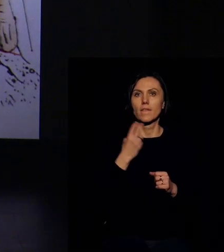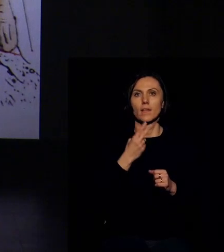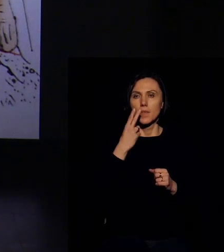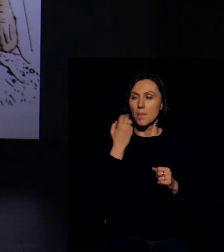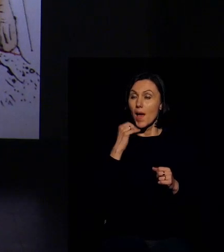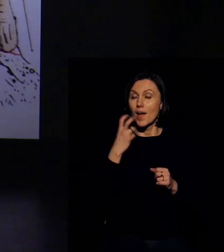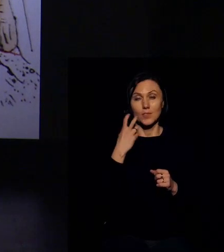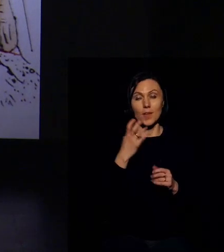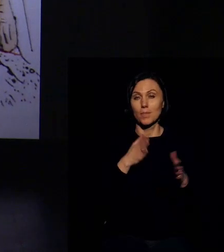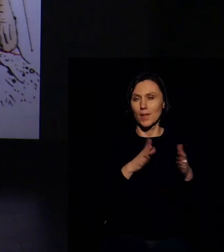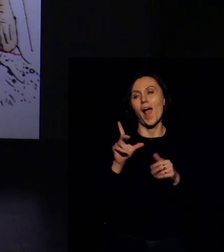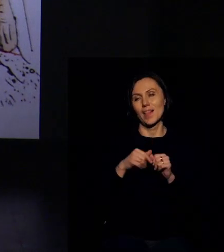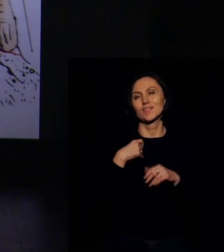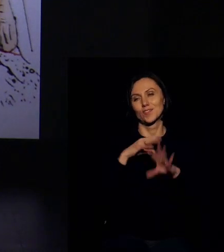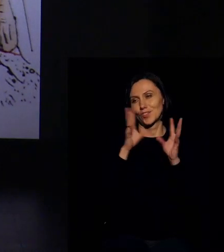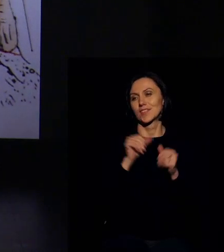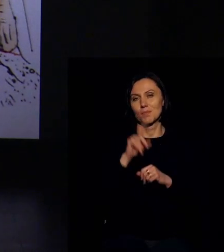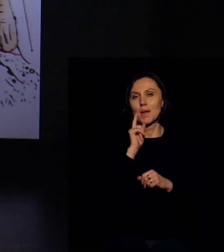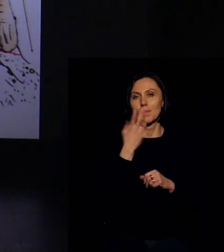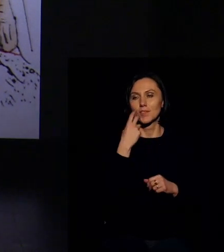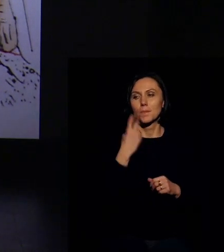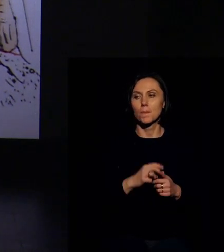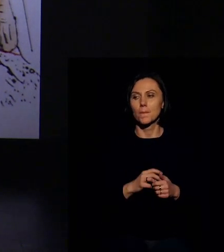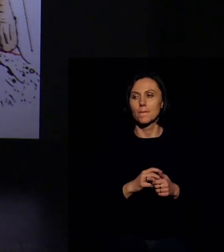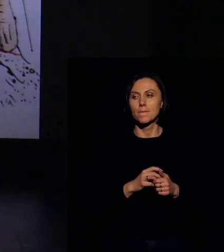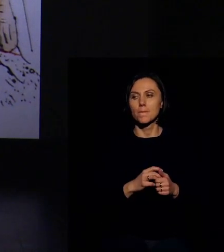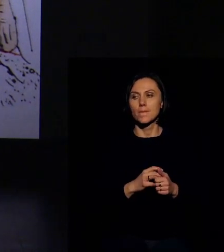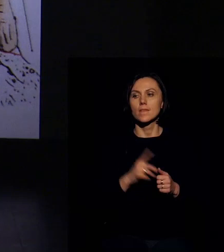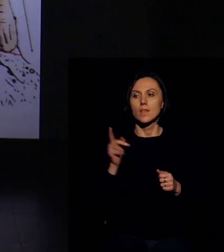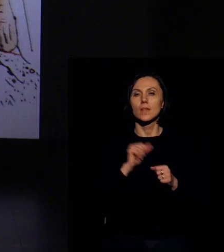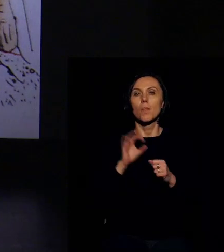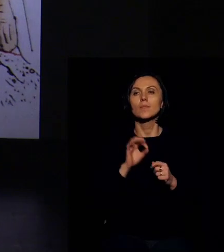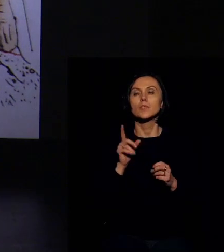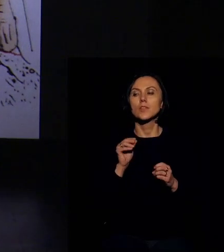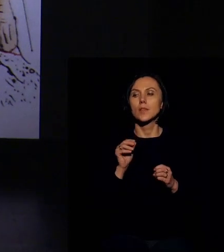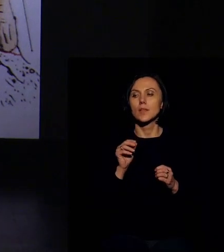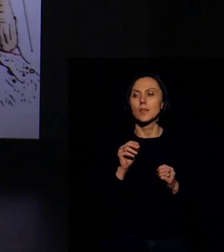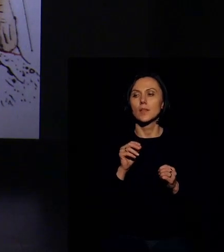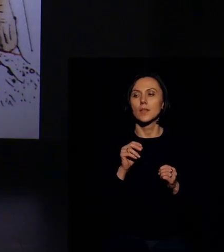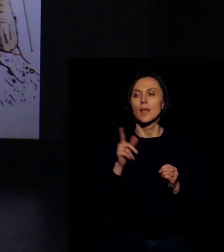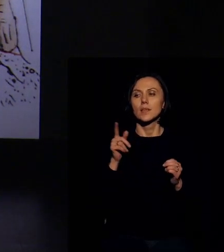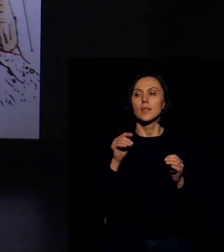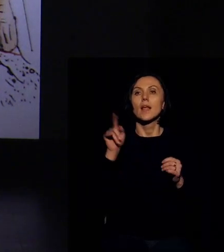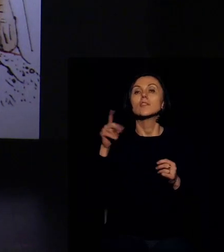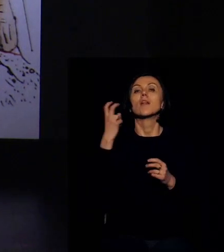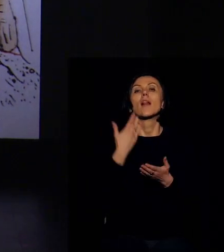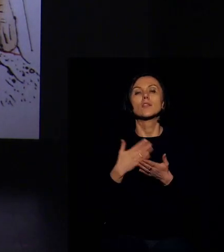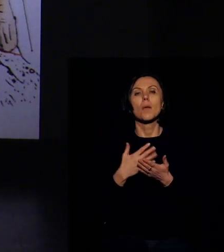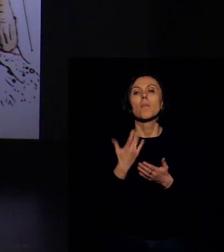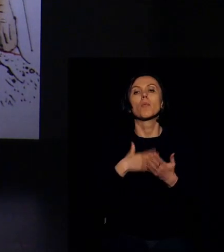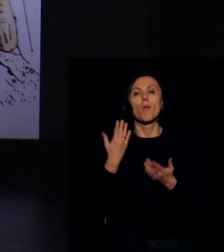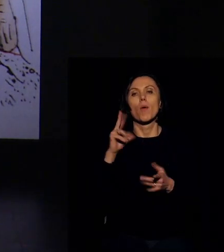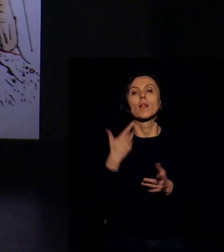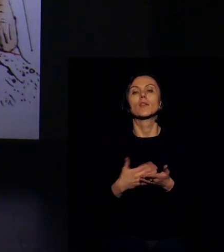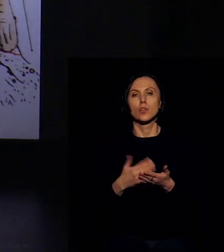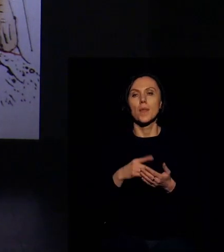ferratą, ale ta większość ferrat jest przepiękna, a ona polega na, znaczy jej tak jakby atrakcyjność z naszego punktu widzenia to jest tak,